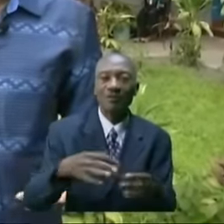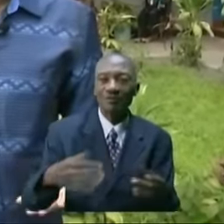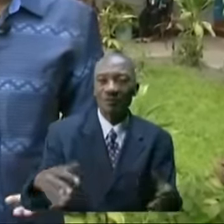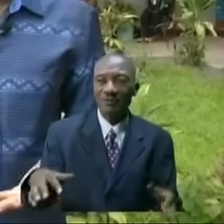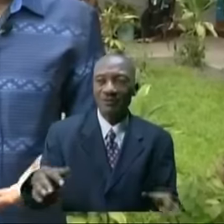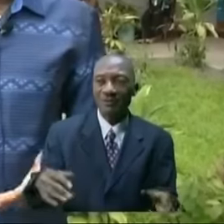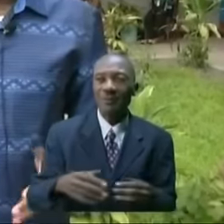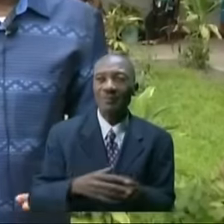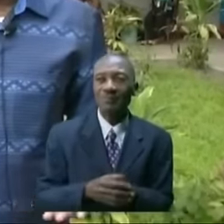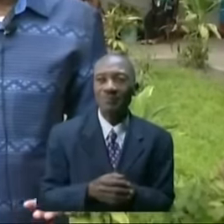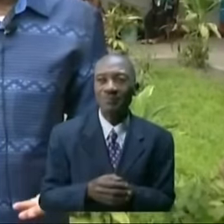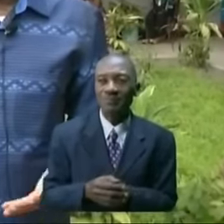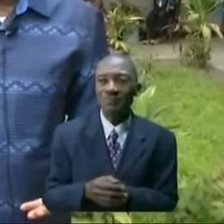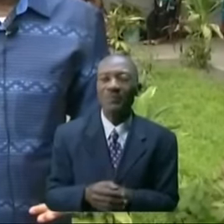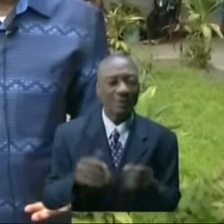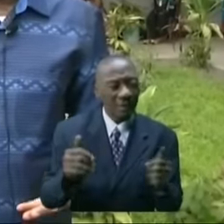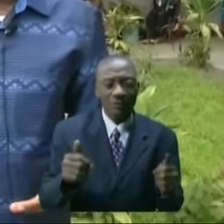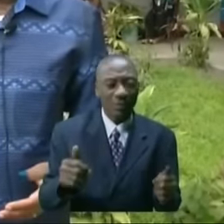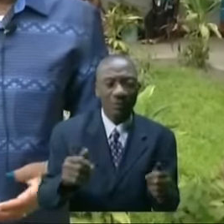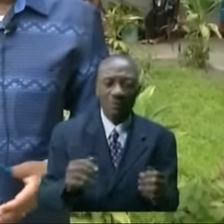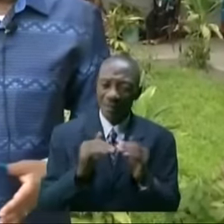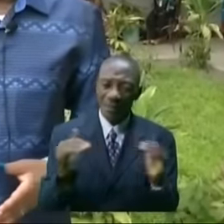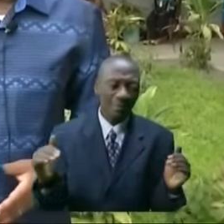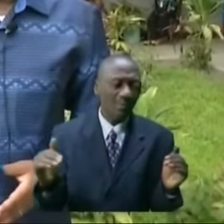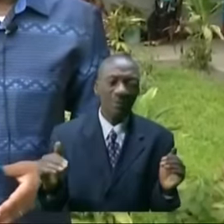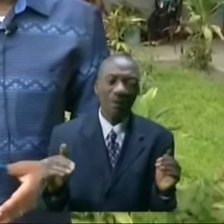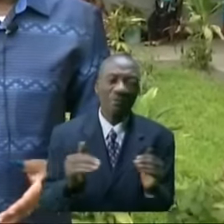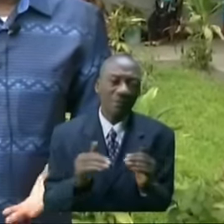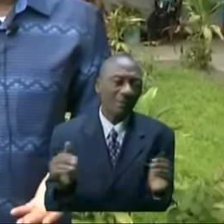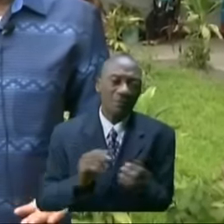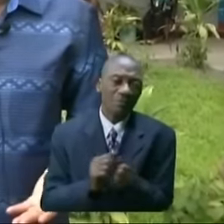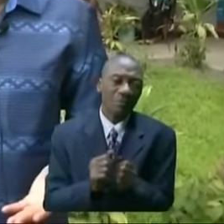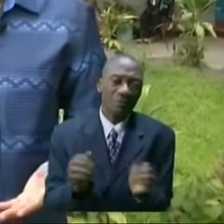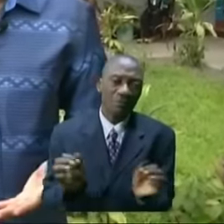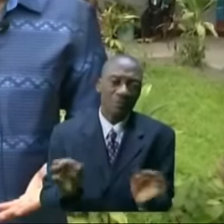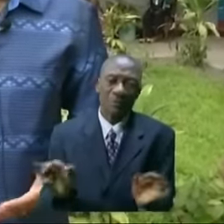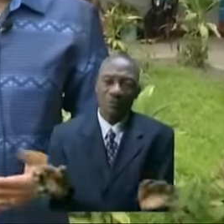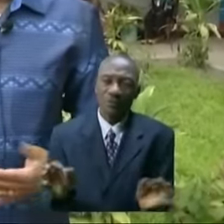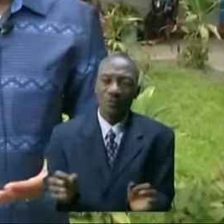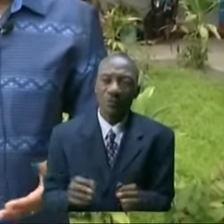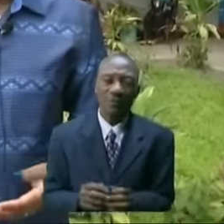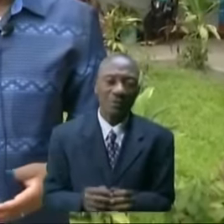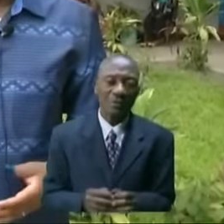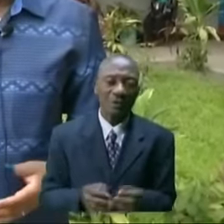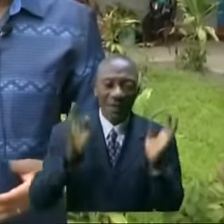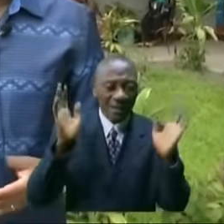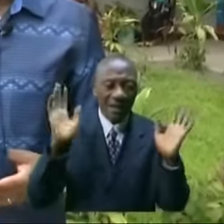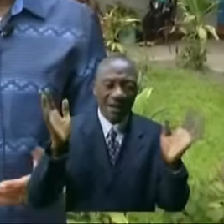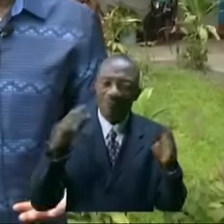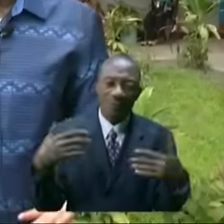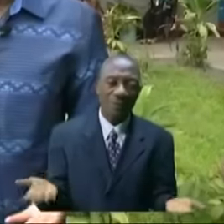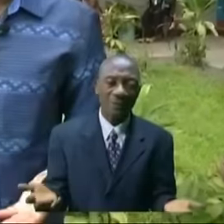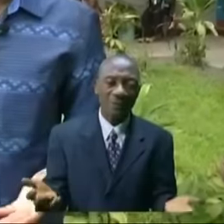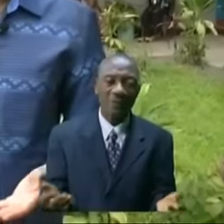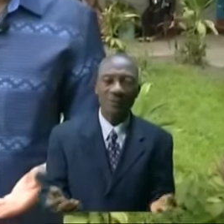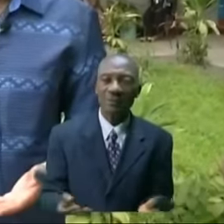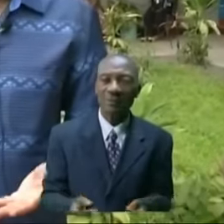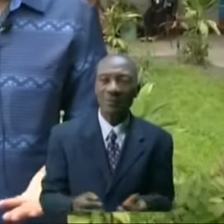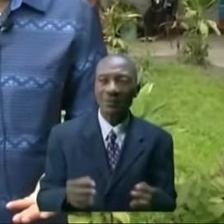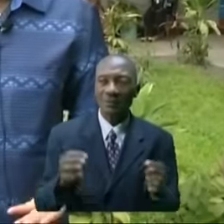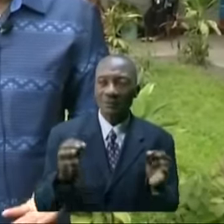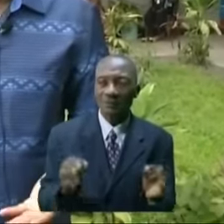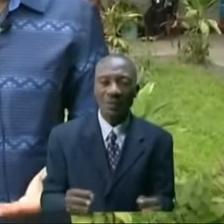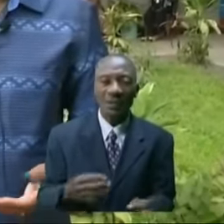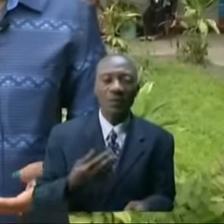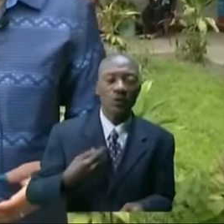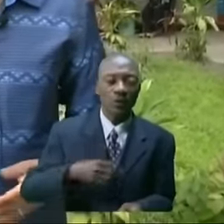Ça s'est passé plutôt très bien, très calmement et sans incidence. Donc J'espère que ça se passe comme ça